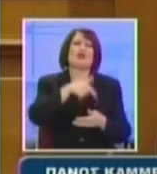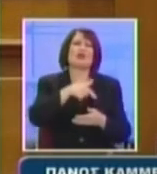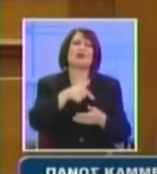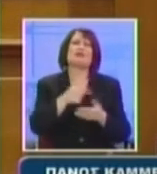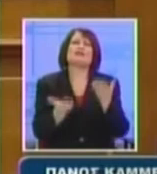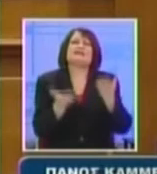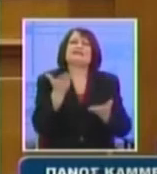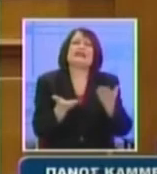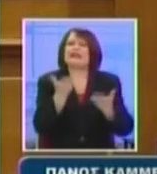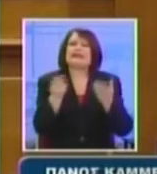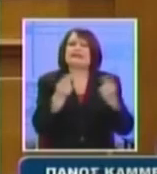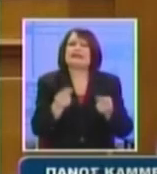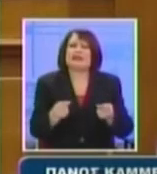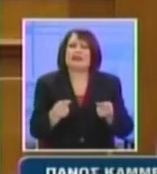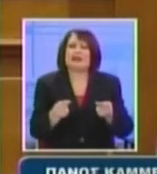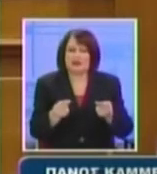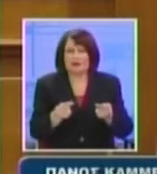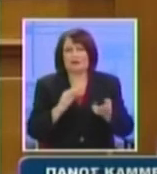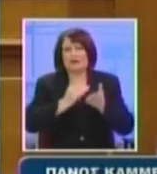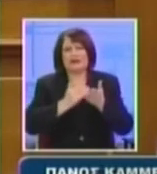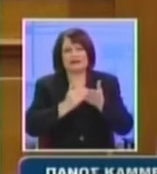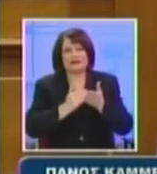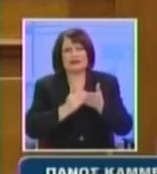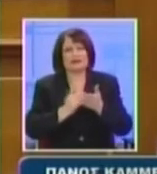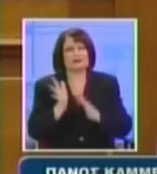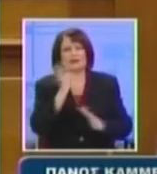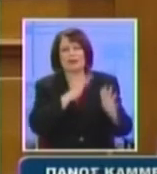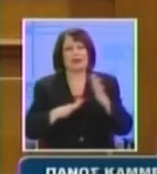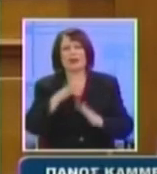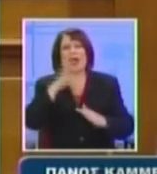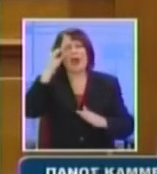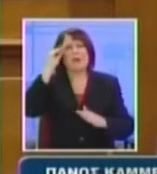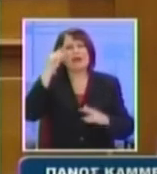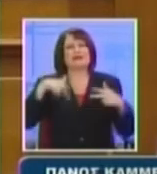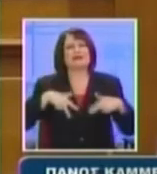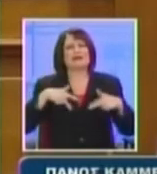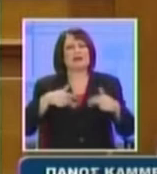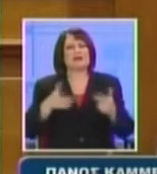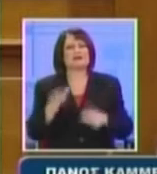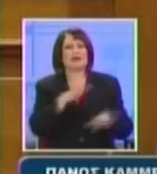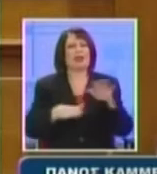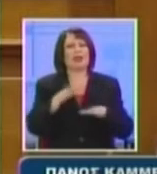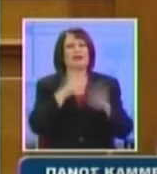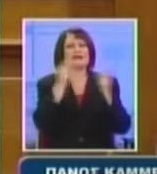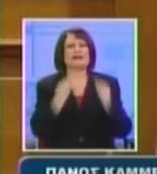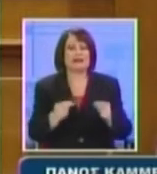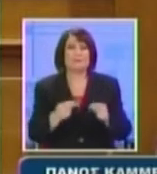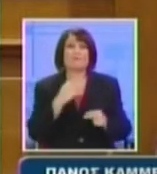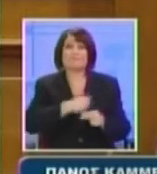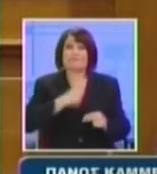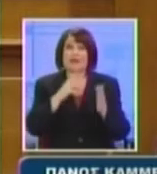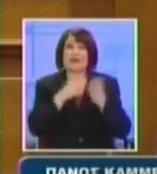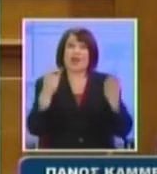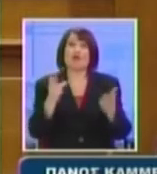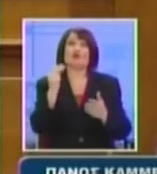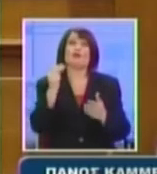Υπηρεσίας περί αλλοιώσεως των στοιχείων από την κυβέρνηση Καραμαλή. Δυστυχώς οι 18 βουλευτές των Ανεξάρτητων